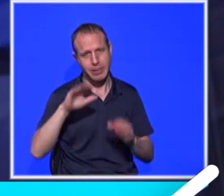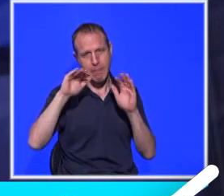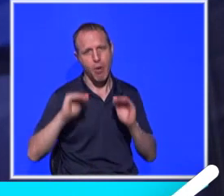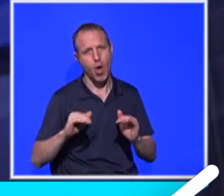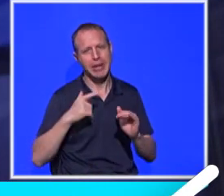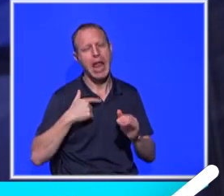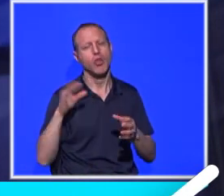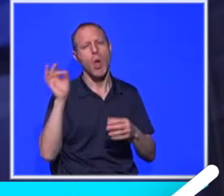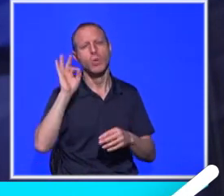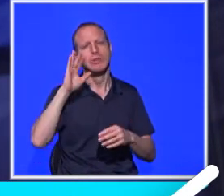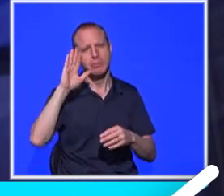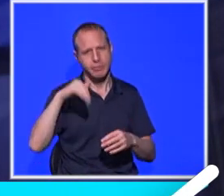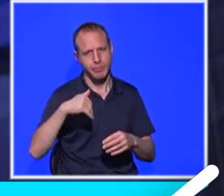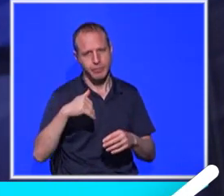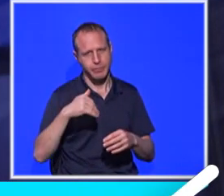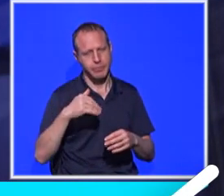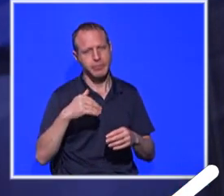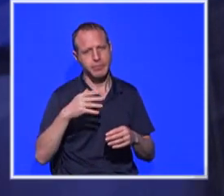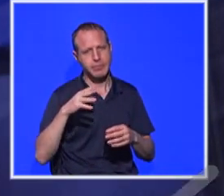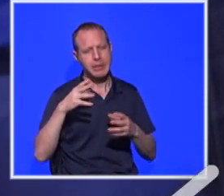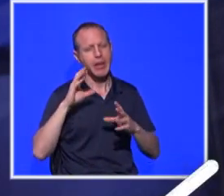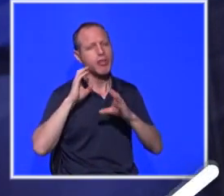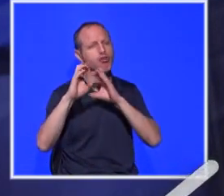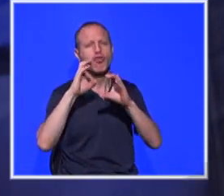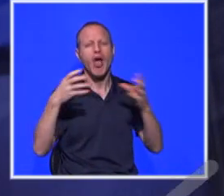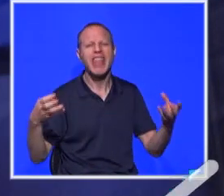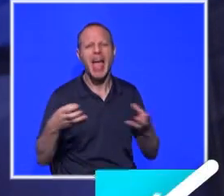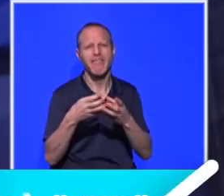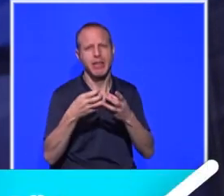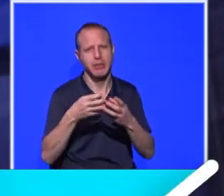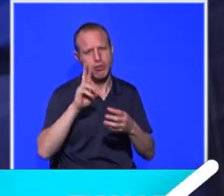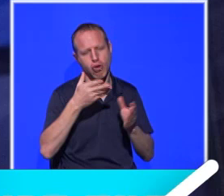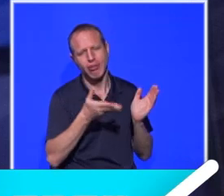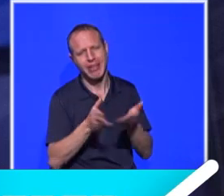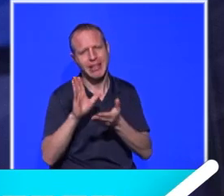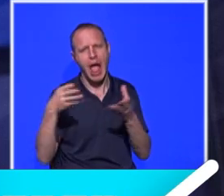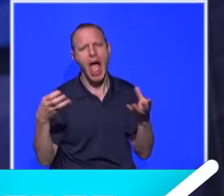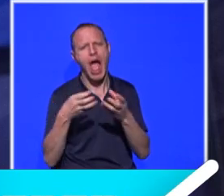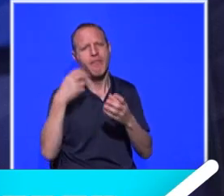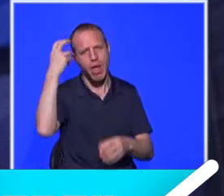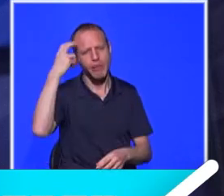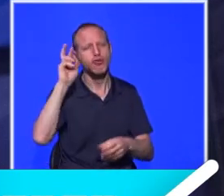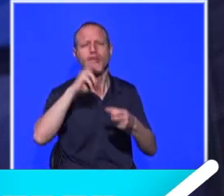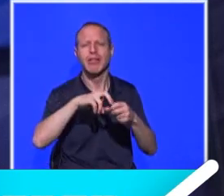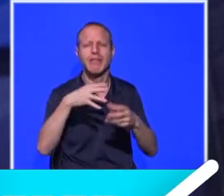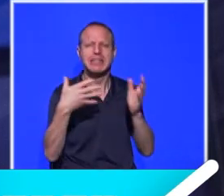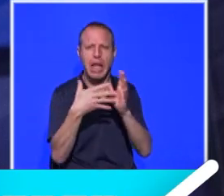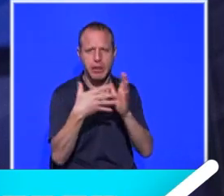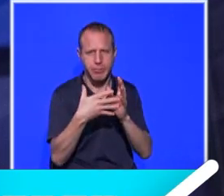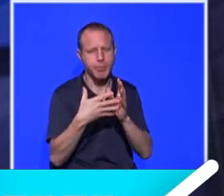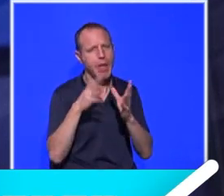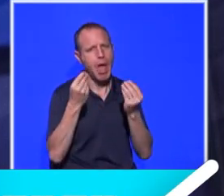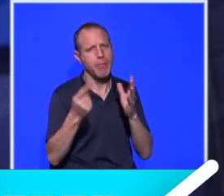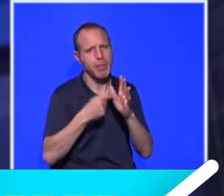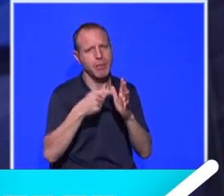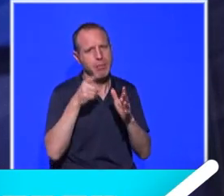לנו את האחוזים. כנ"ל גם כן מבחינת מדיה חברתית. יש סוג של רתיעה תמיד של החברה הערבית להשתתף בסקרים, הרבה פעמים הם